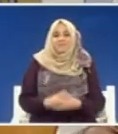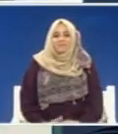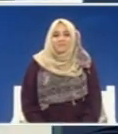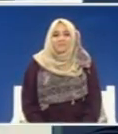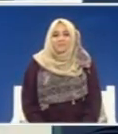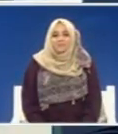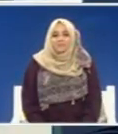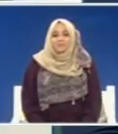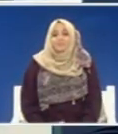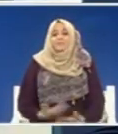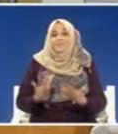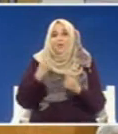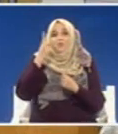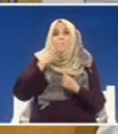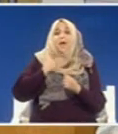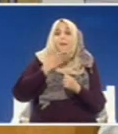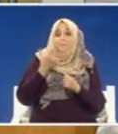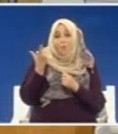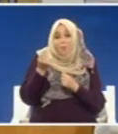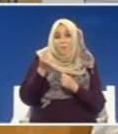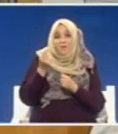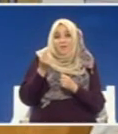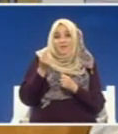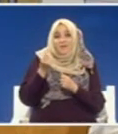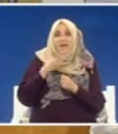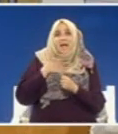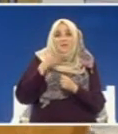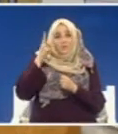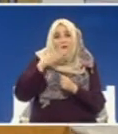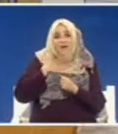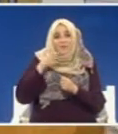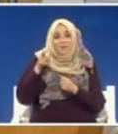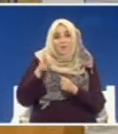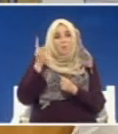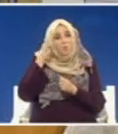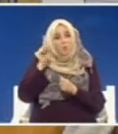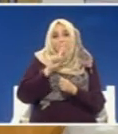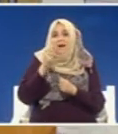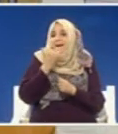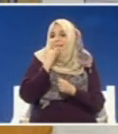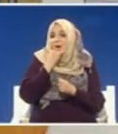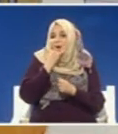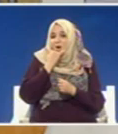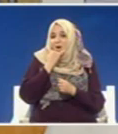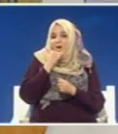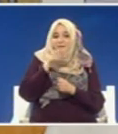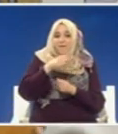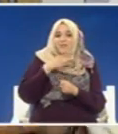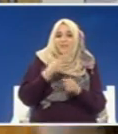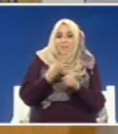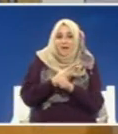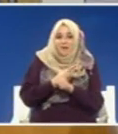صح. فحب الله لهذين الأبوين حتى لا يقعا فيما يقع فيه